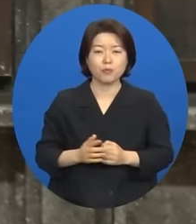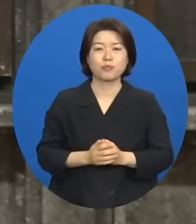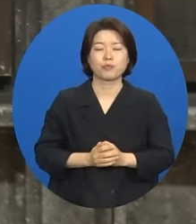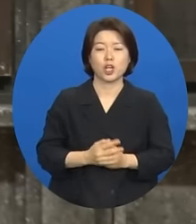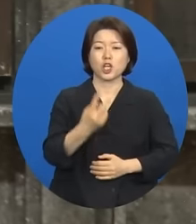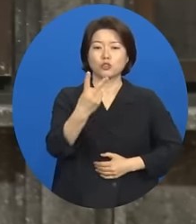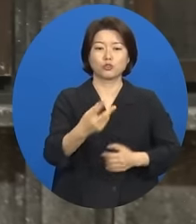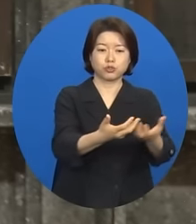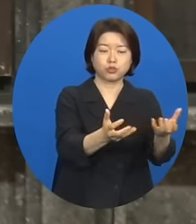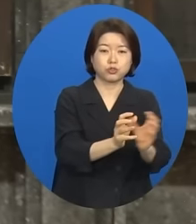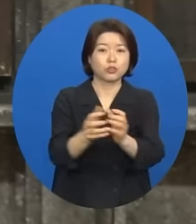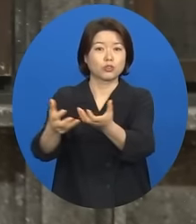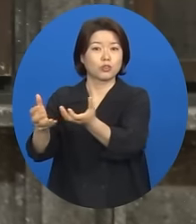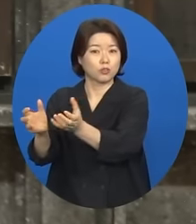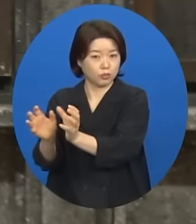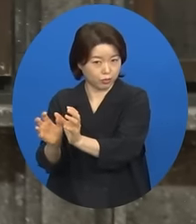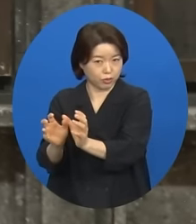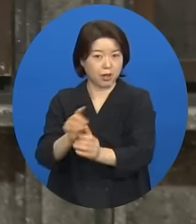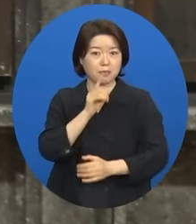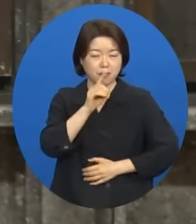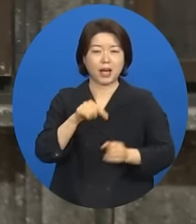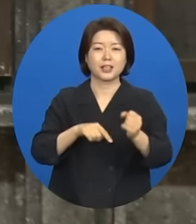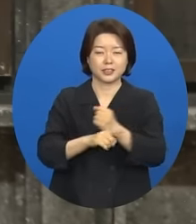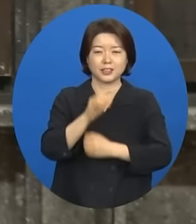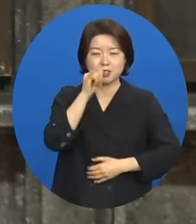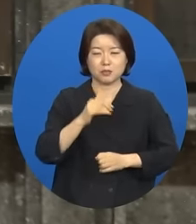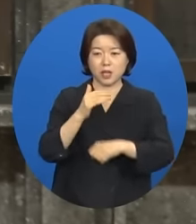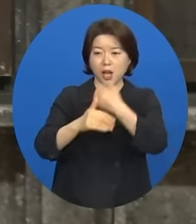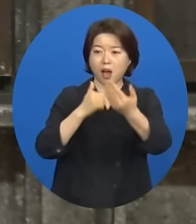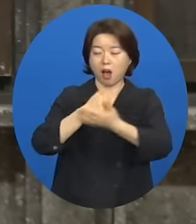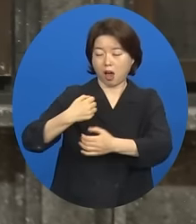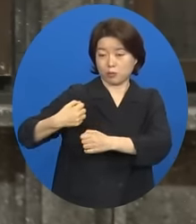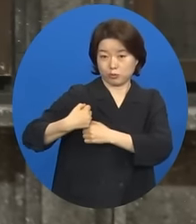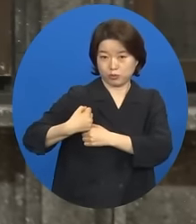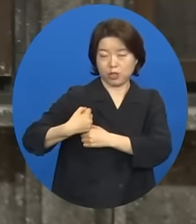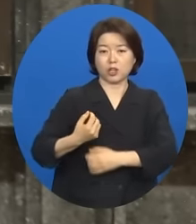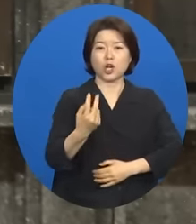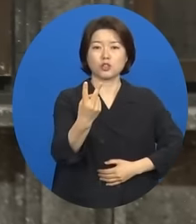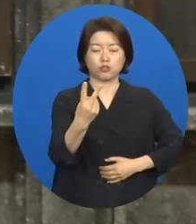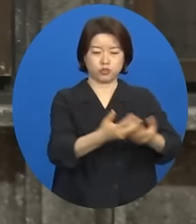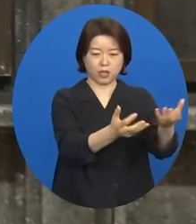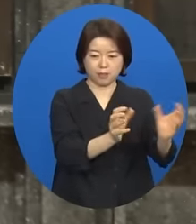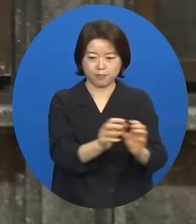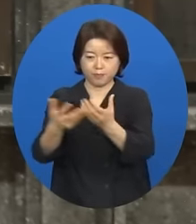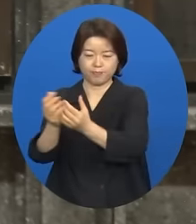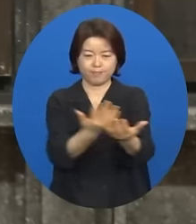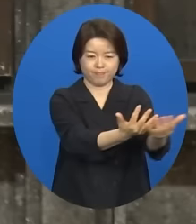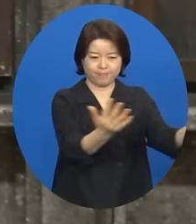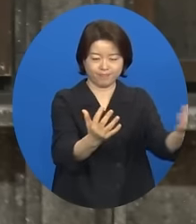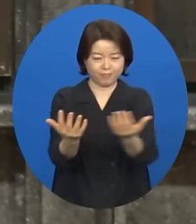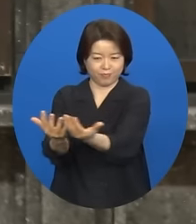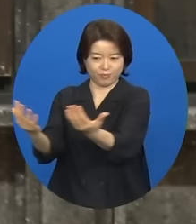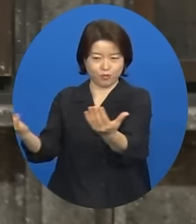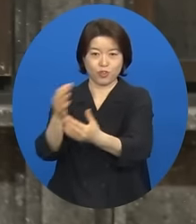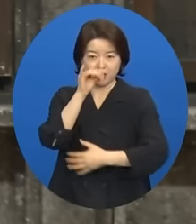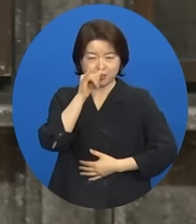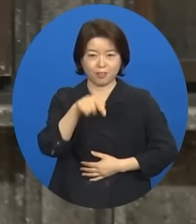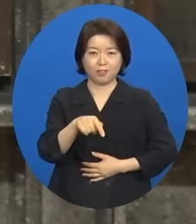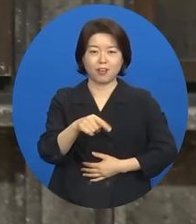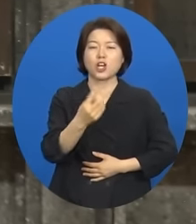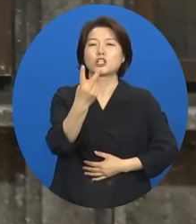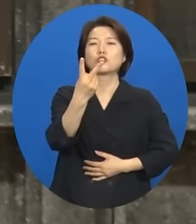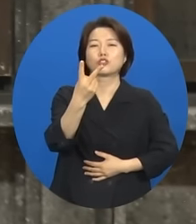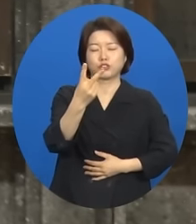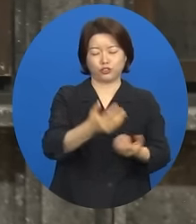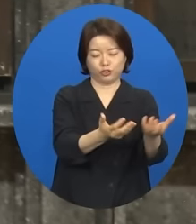두 군대, 두 진영이란 뜻입니다. 그러니까 하나님의 군대가 두 개의 진을 치고 있었다. 그래서 두 진영의